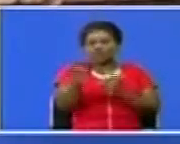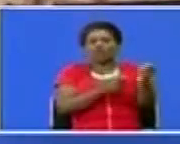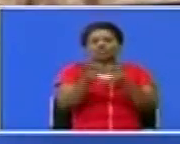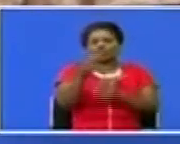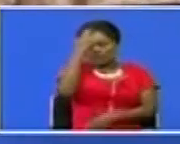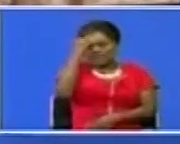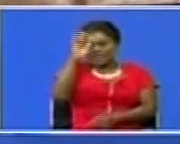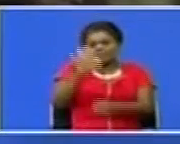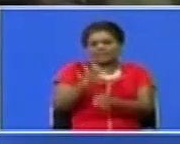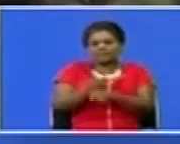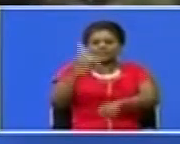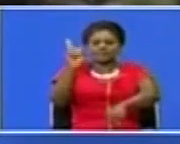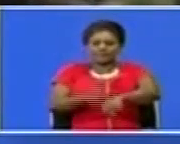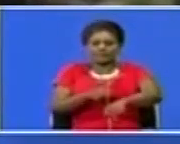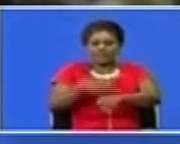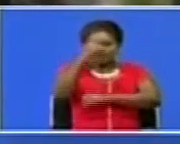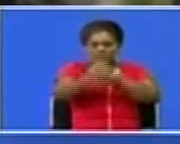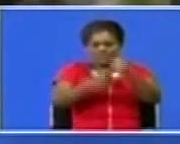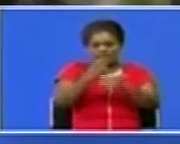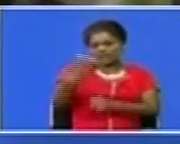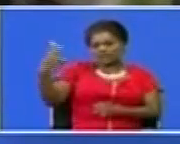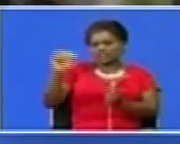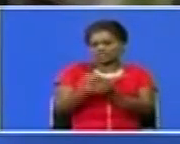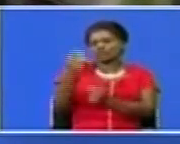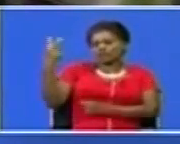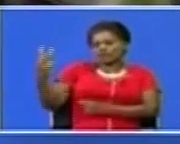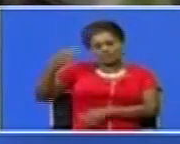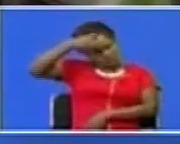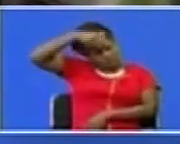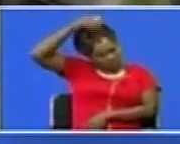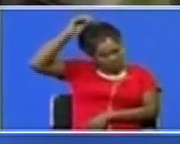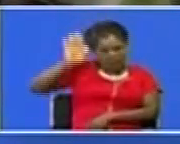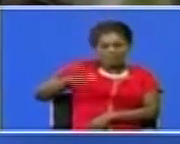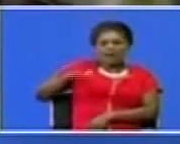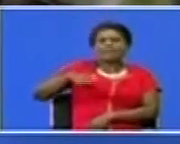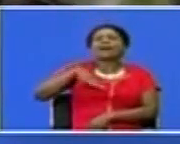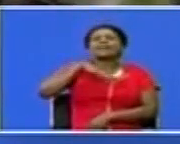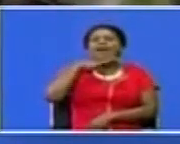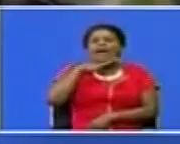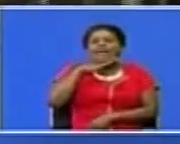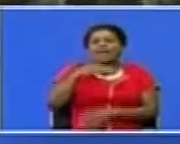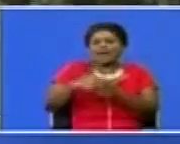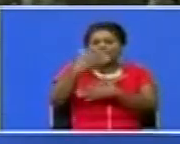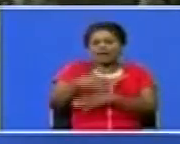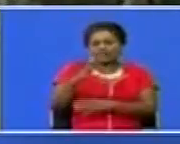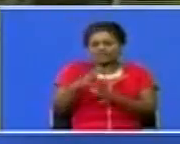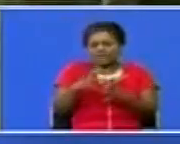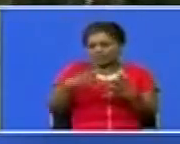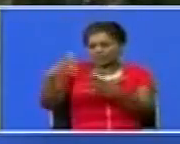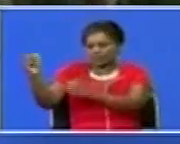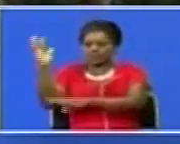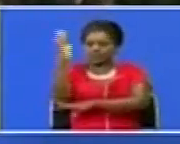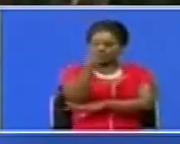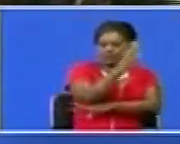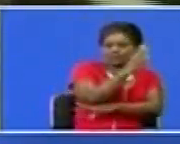simba mara kwa mara. Mwaka 2012 simba jike aliuawa baada ya kuondoka mbugani, jambo